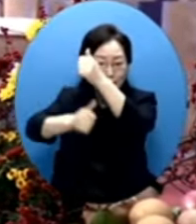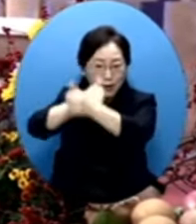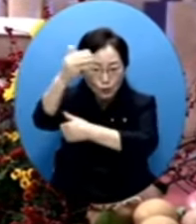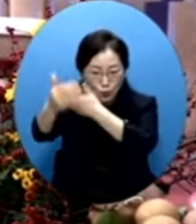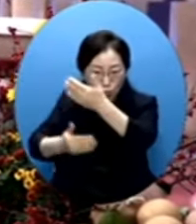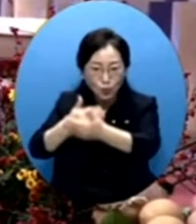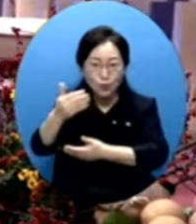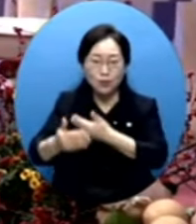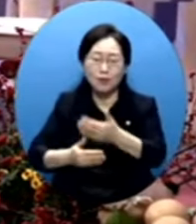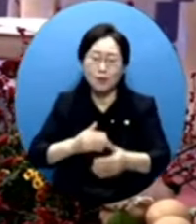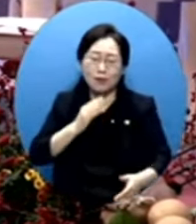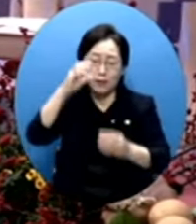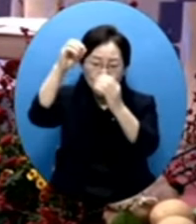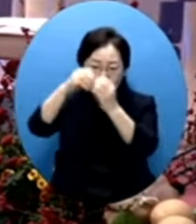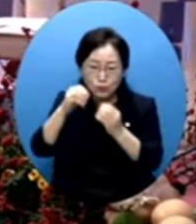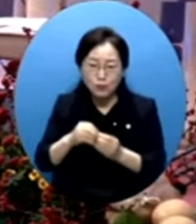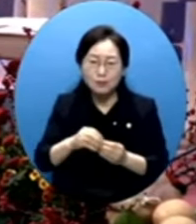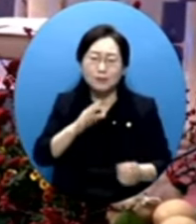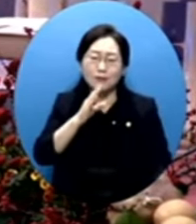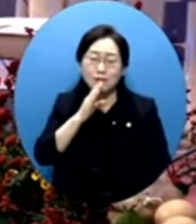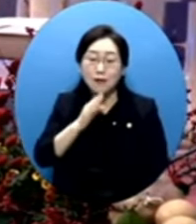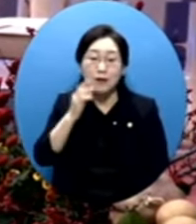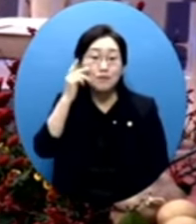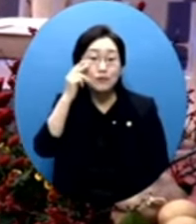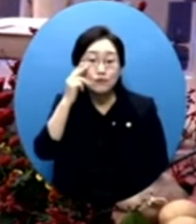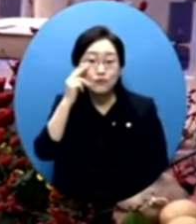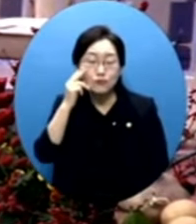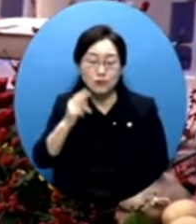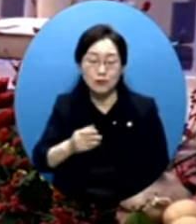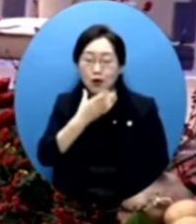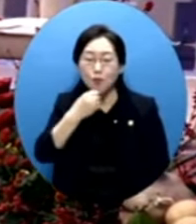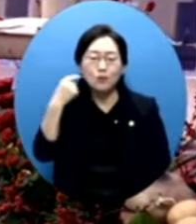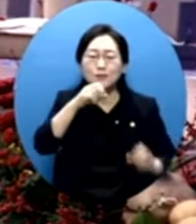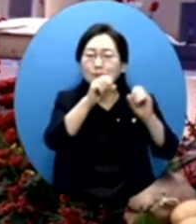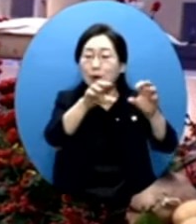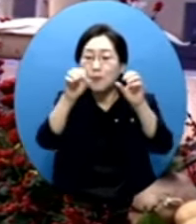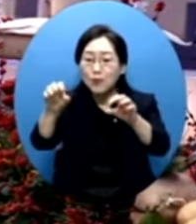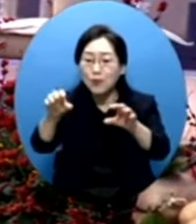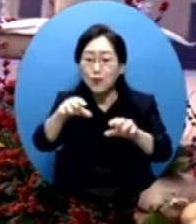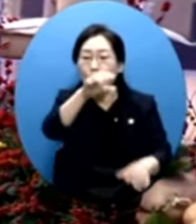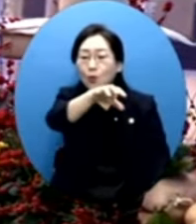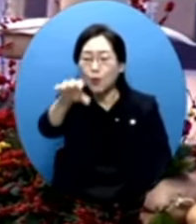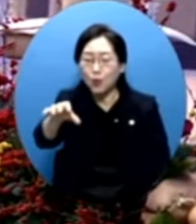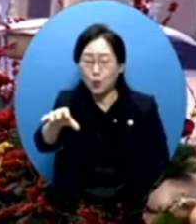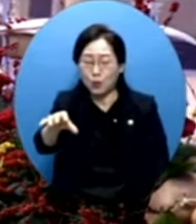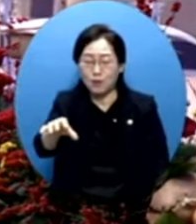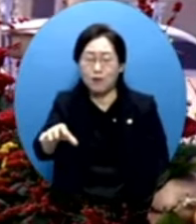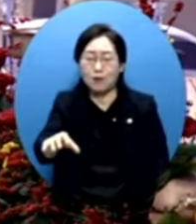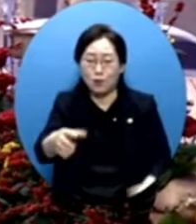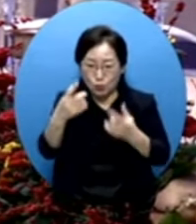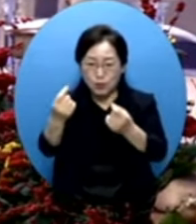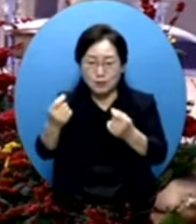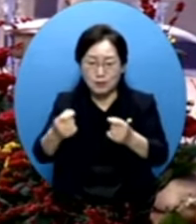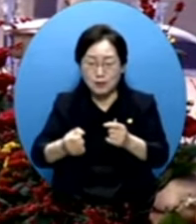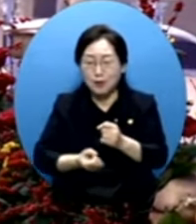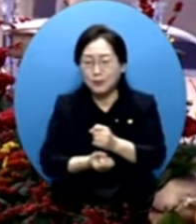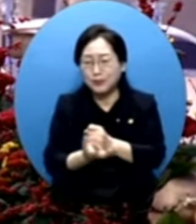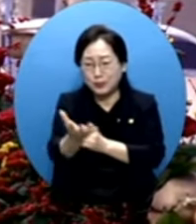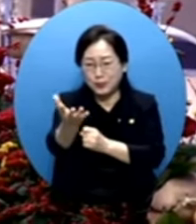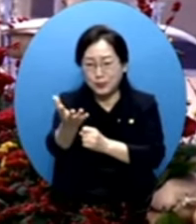보험을 전한 모든 나라에 들어가서 각 나라별로 추석 감사절을지게